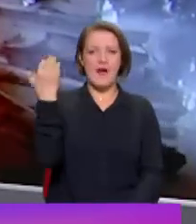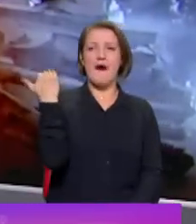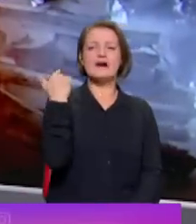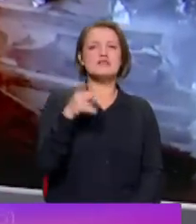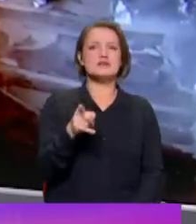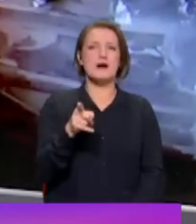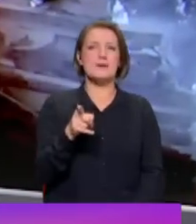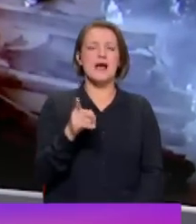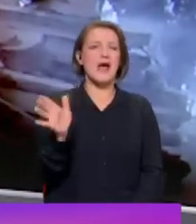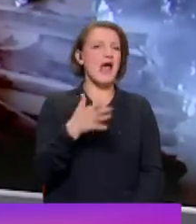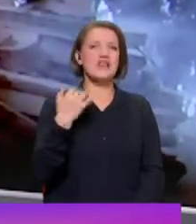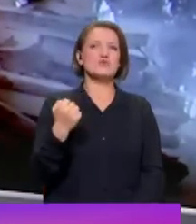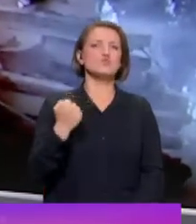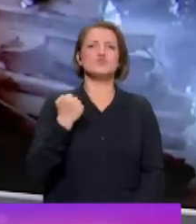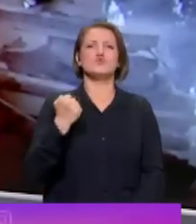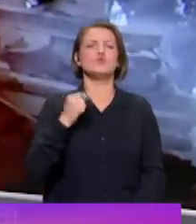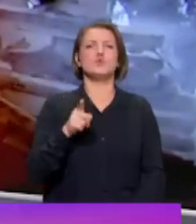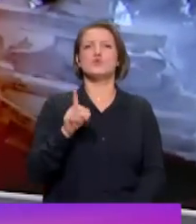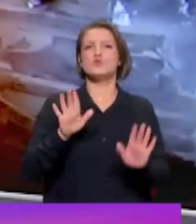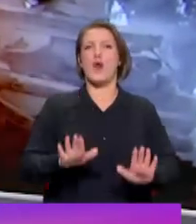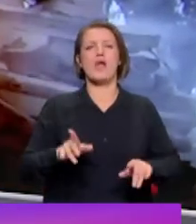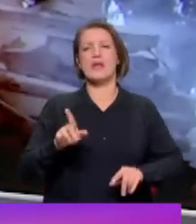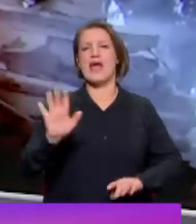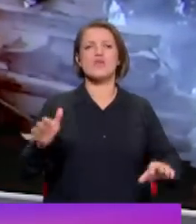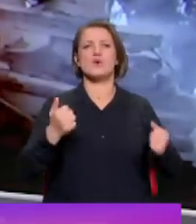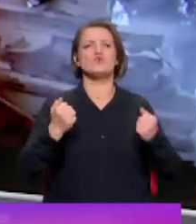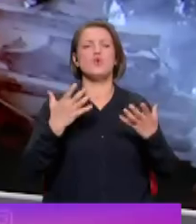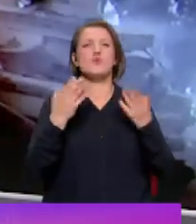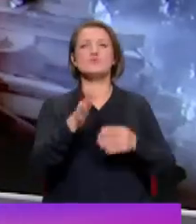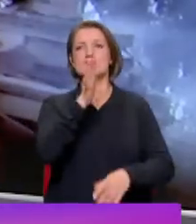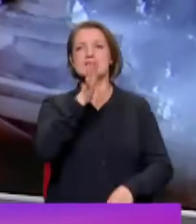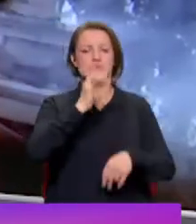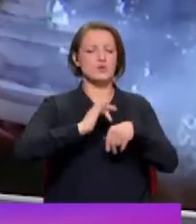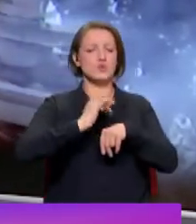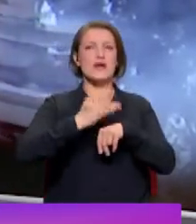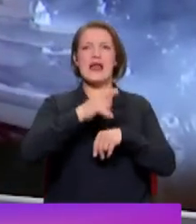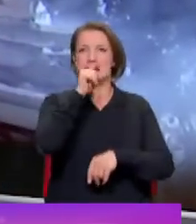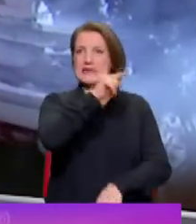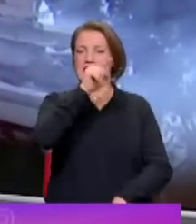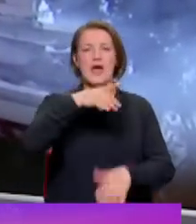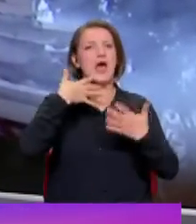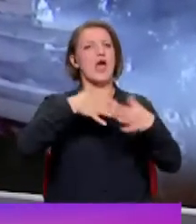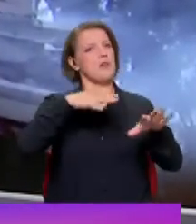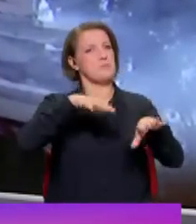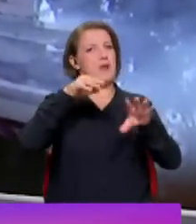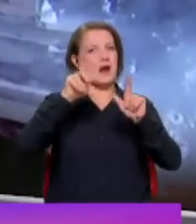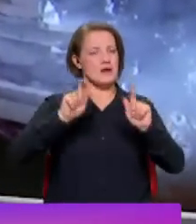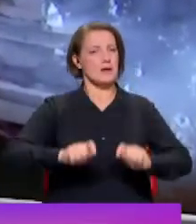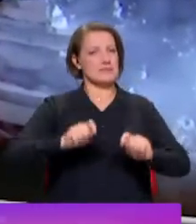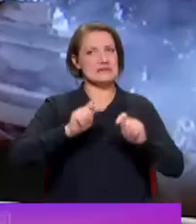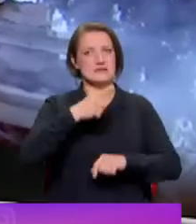arkasında en güçlü Duran ve en güçlü olduğunu bildiğimiz ülkelerde gerçekleştirilen eylemler oldukça